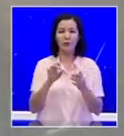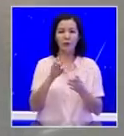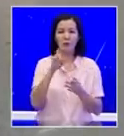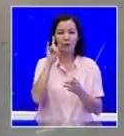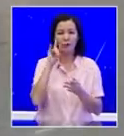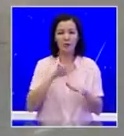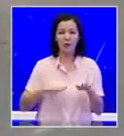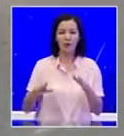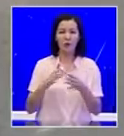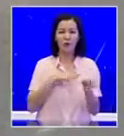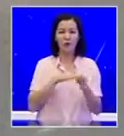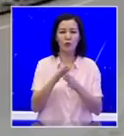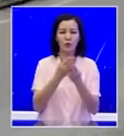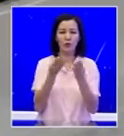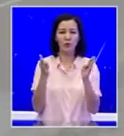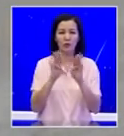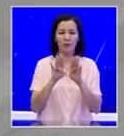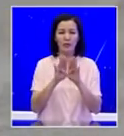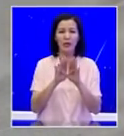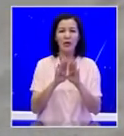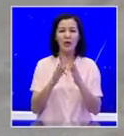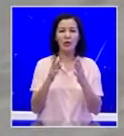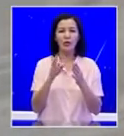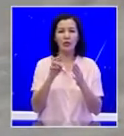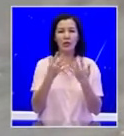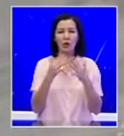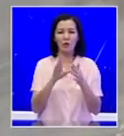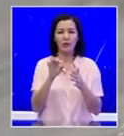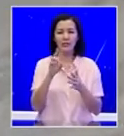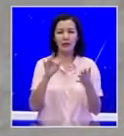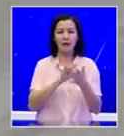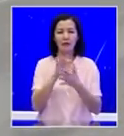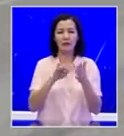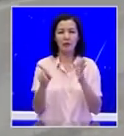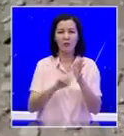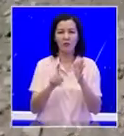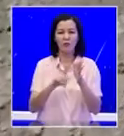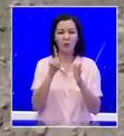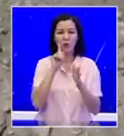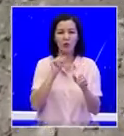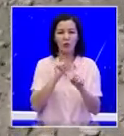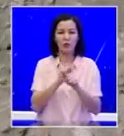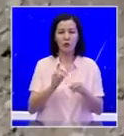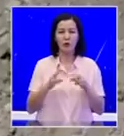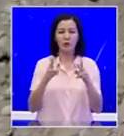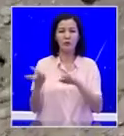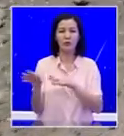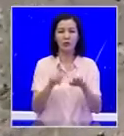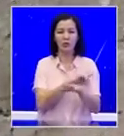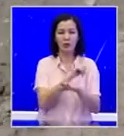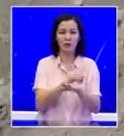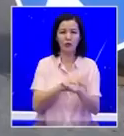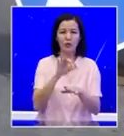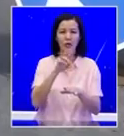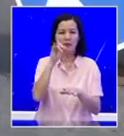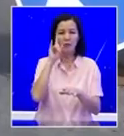Еңбекші Қазақ ауданы толықтай жабылды. Шелек ауылы мен Есік қаласындағы қозғалыс уақытша тоқтатылып, қауіпсіздік шаралары күшейтілді.